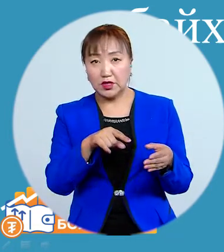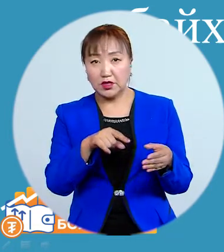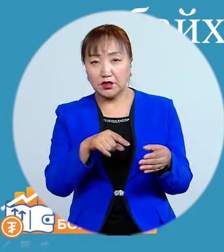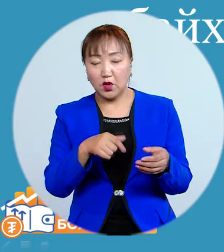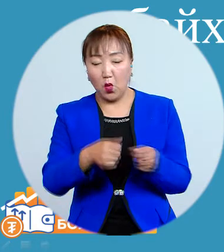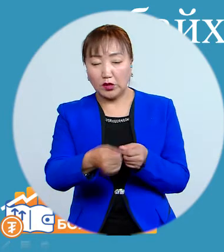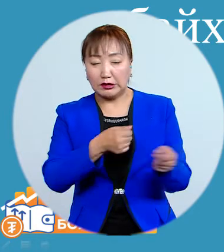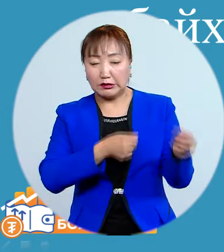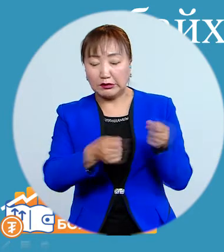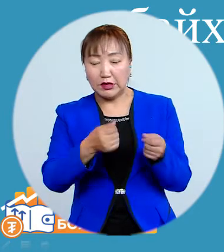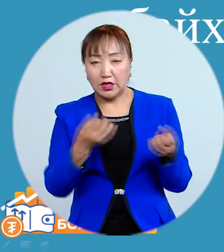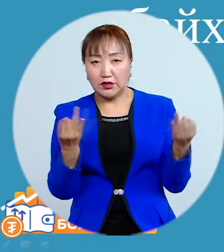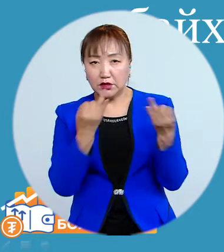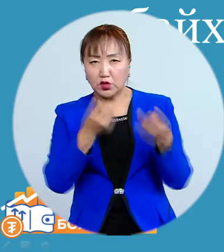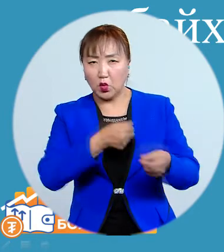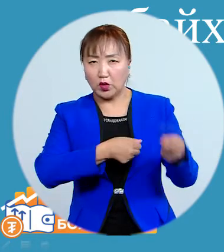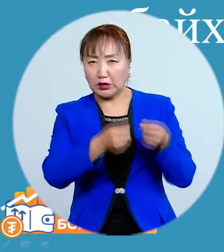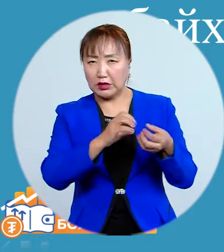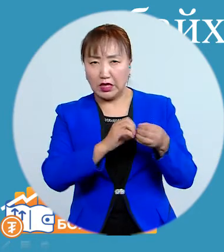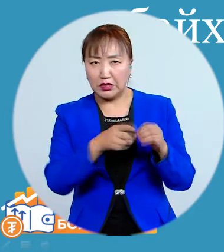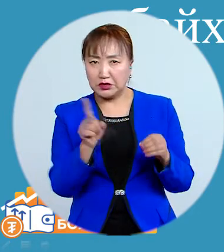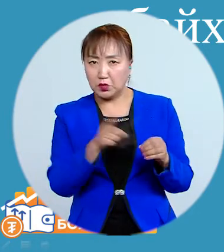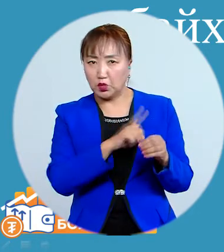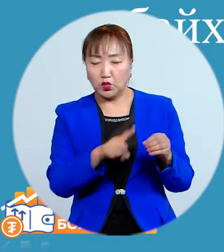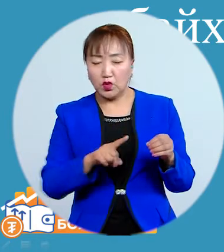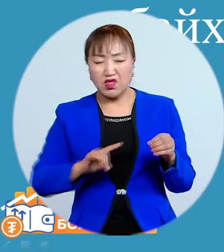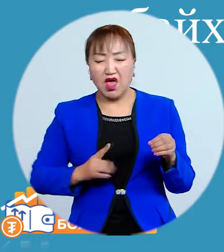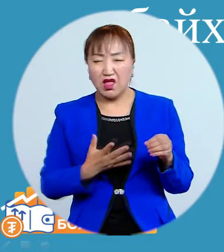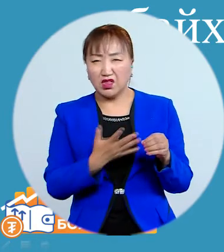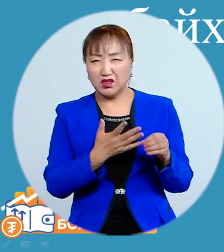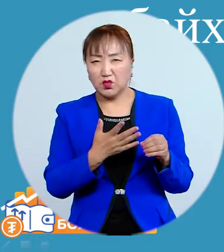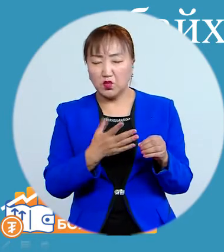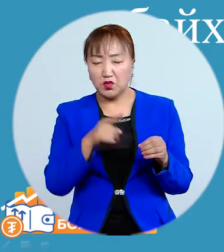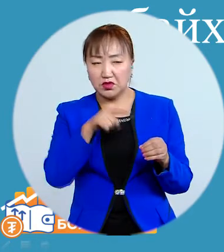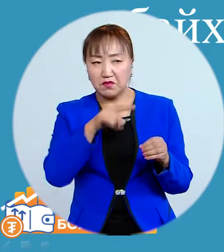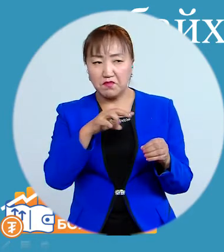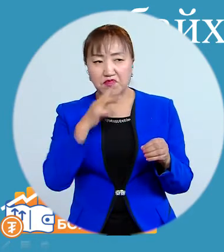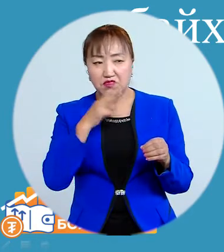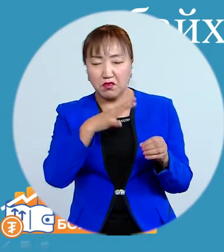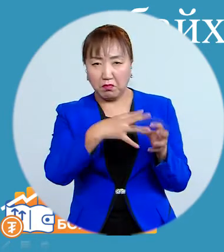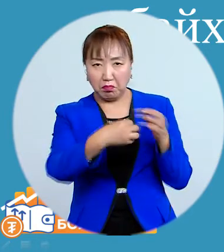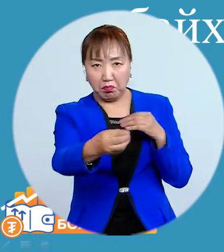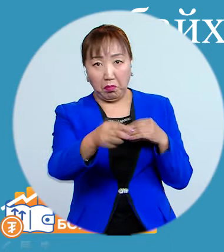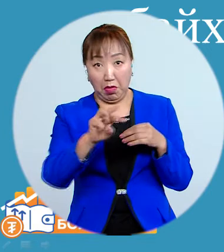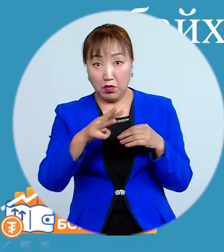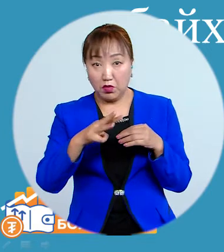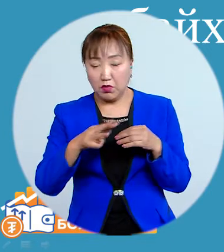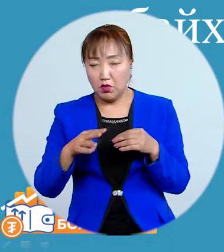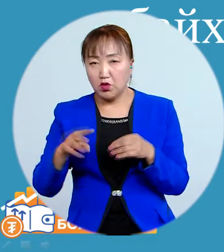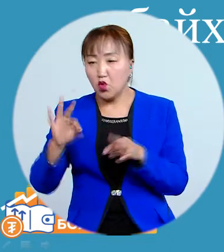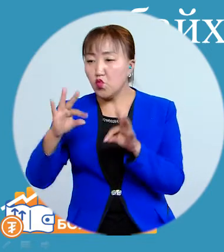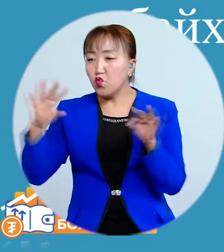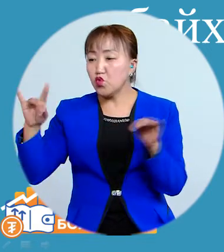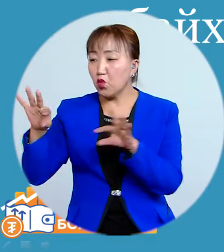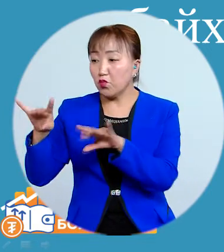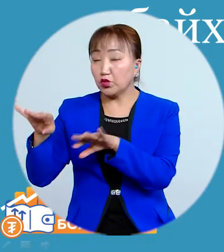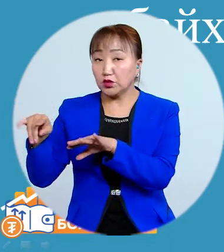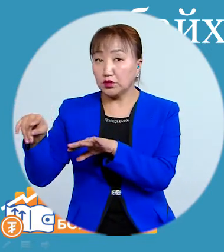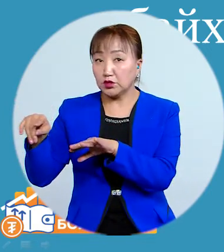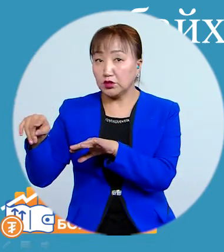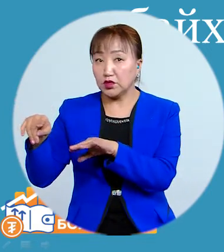өөр компьютерээс их юм бол таны мэдээлэл алдагдах магадлал нь бас бага байт юм байна. За мөн онлайнэр одоо ямар нэг хаяг руу